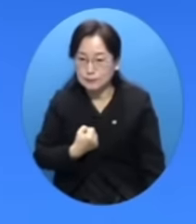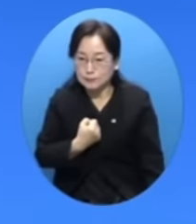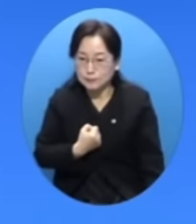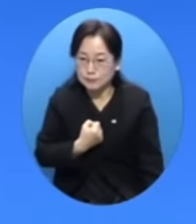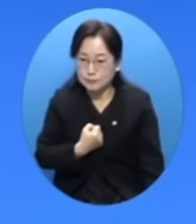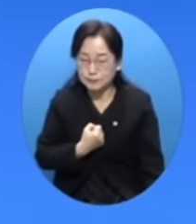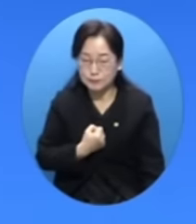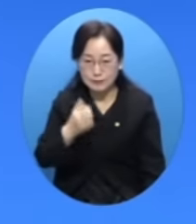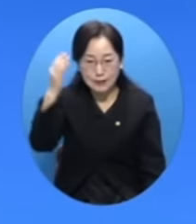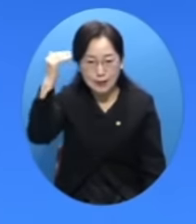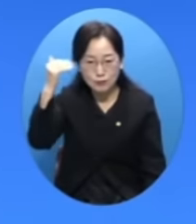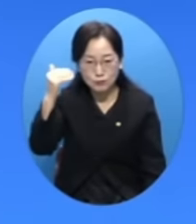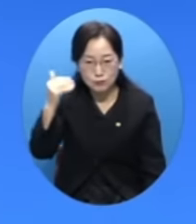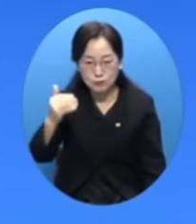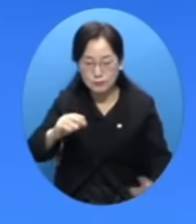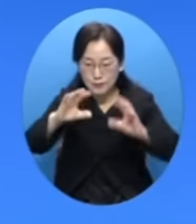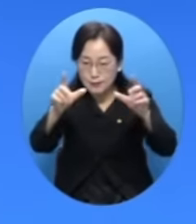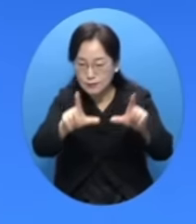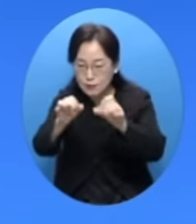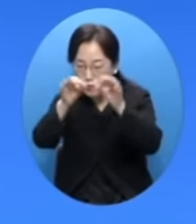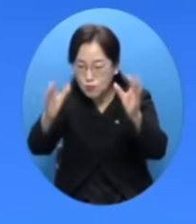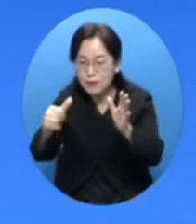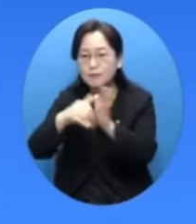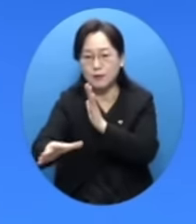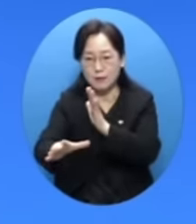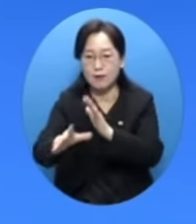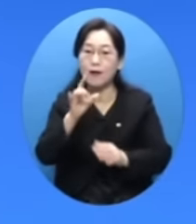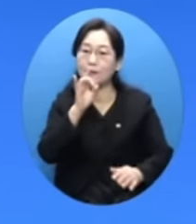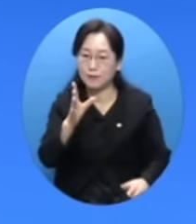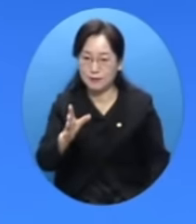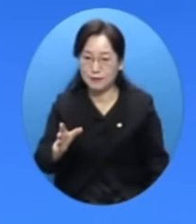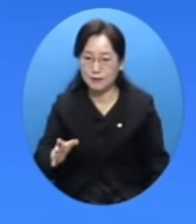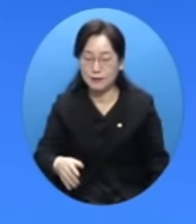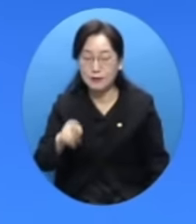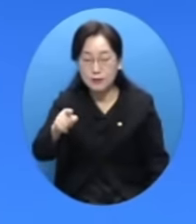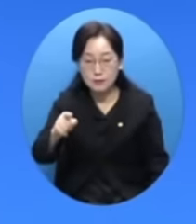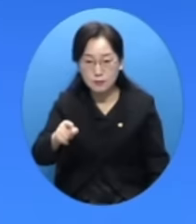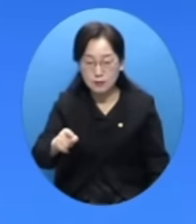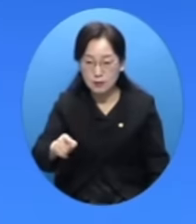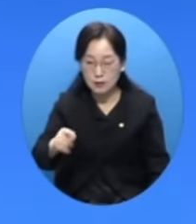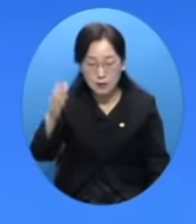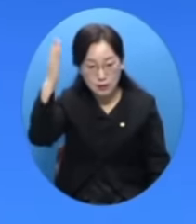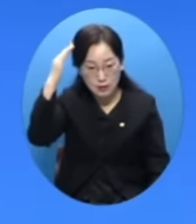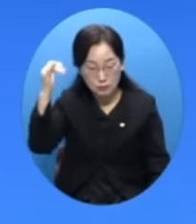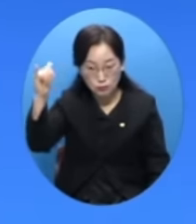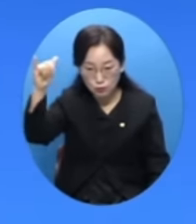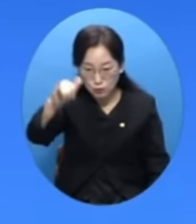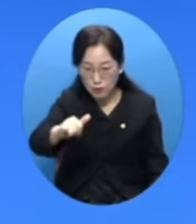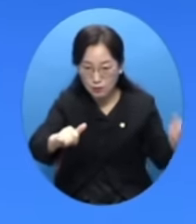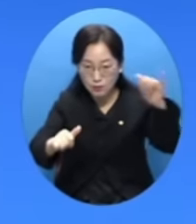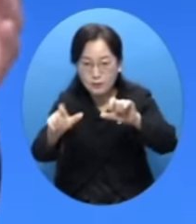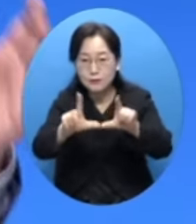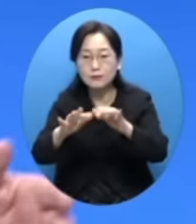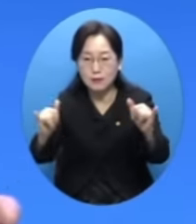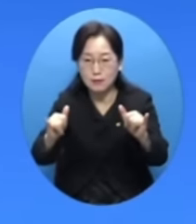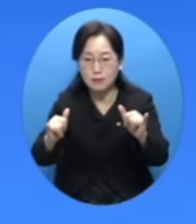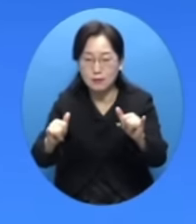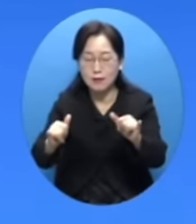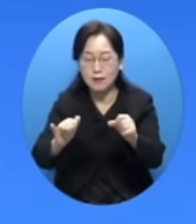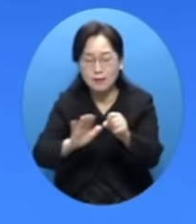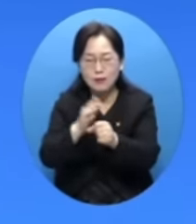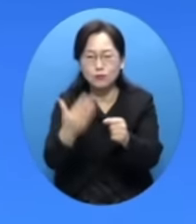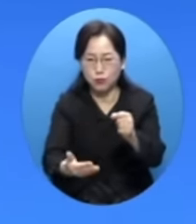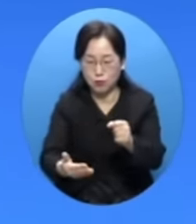큰 문제거리를 안게 되는 것입니다. 여러분, 이 땅에 와 있는 우리 이웃을 사랑으로 품어야 됩니다. 성경에